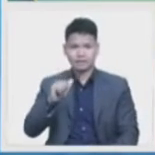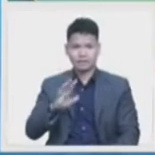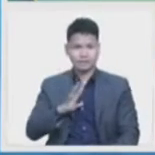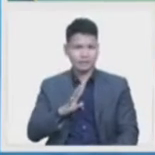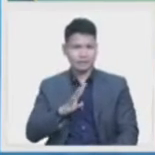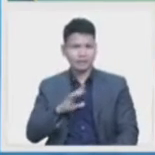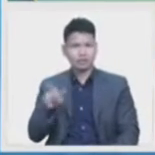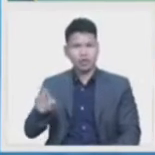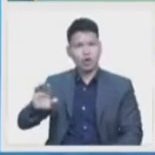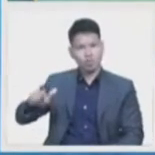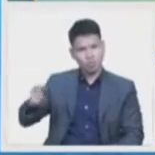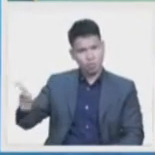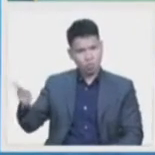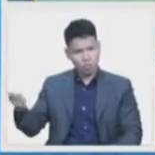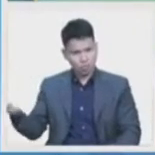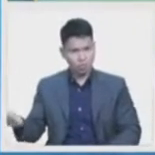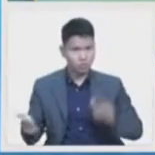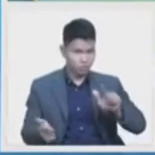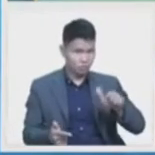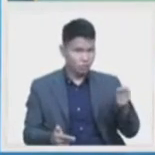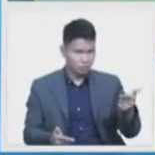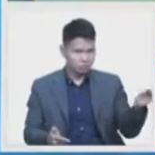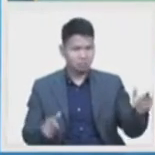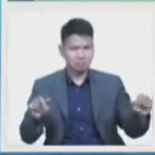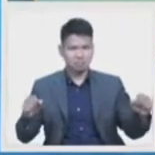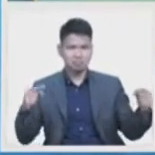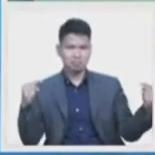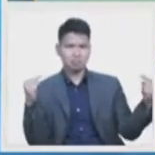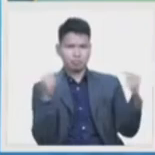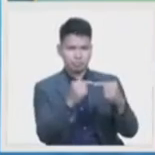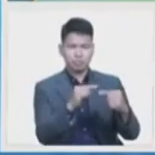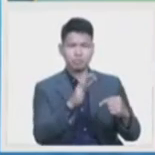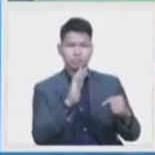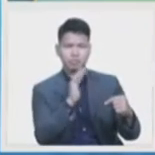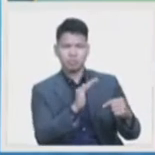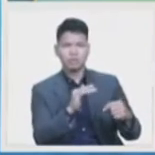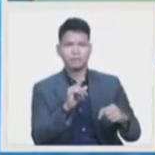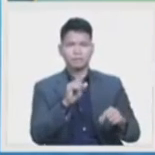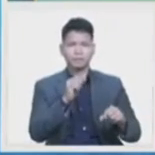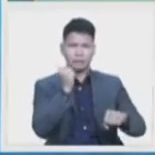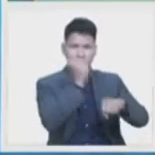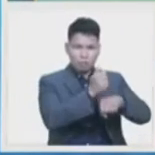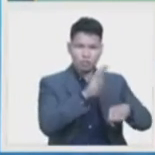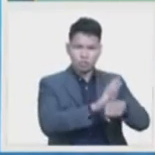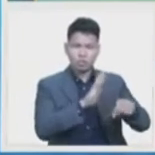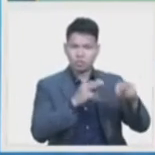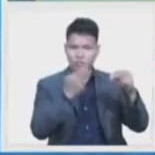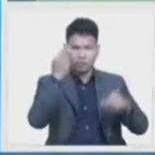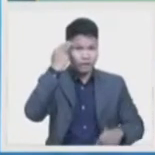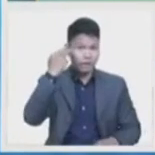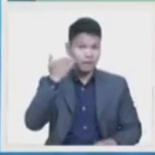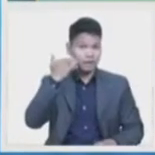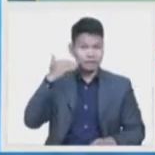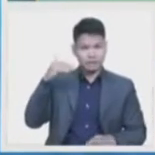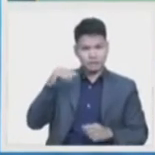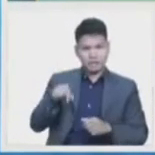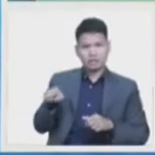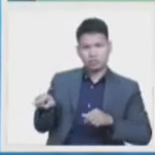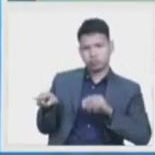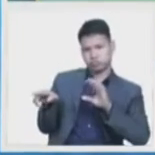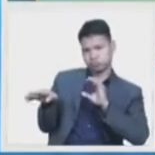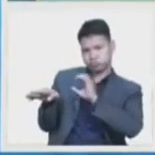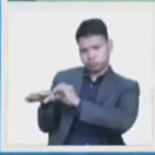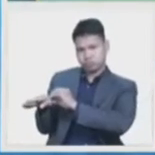iyang kaliwat. Siya magasamad sa imong ulo o ikaw magasamad sa iyang